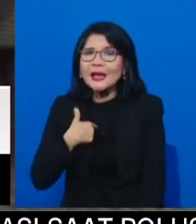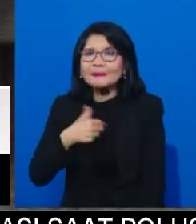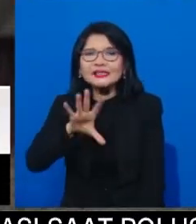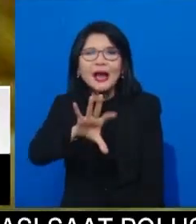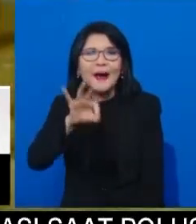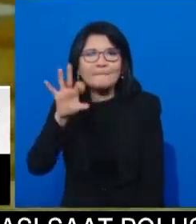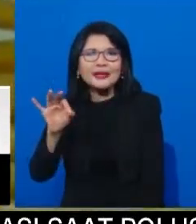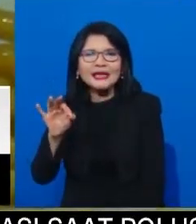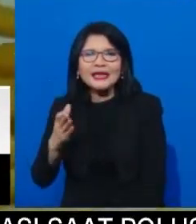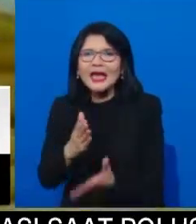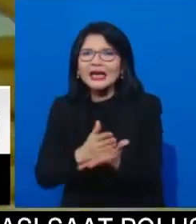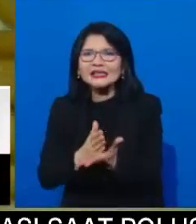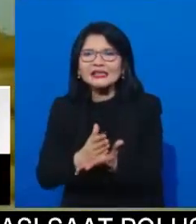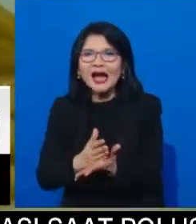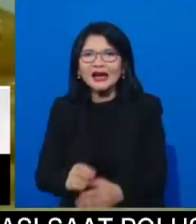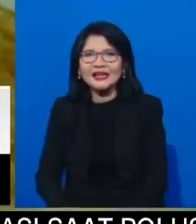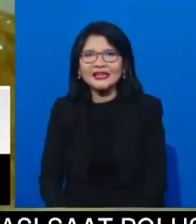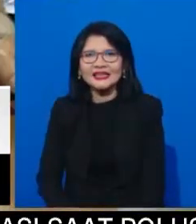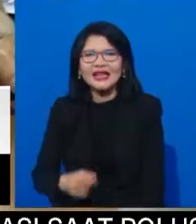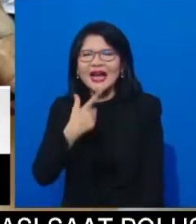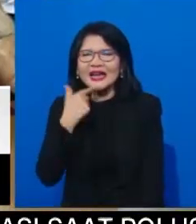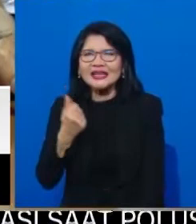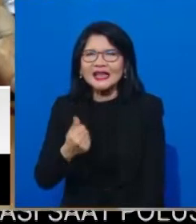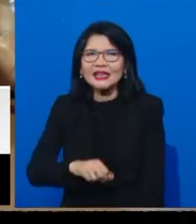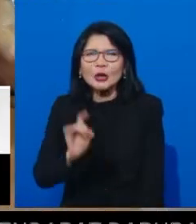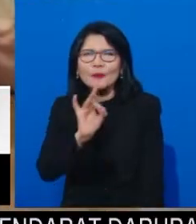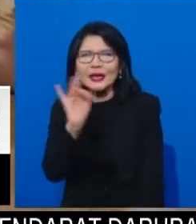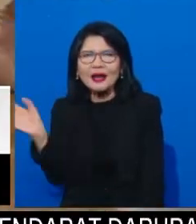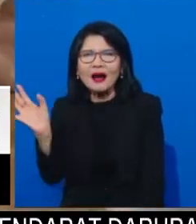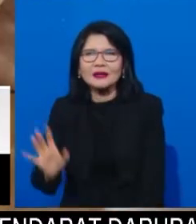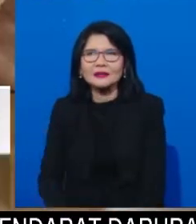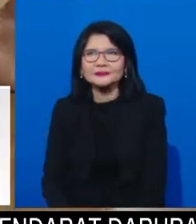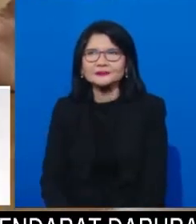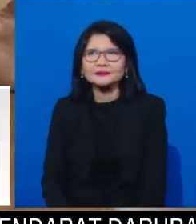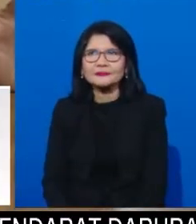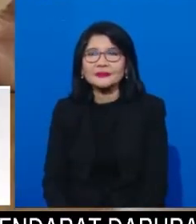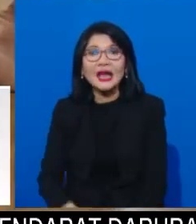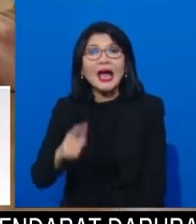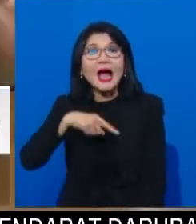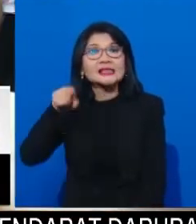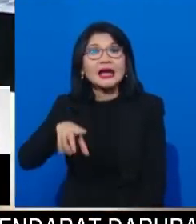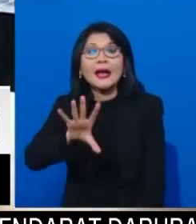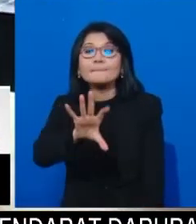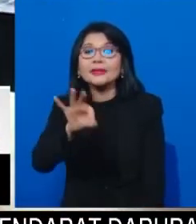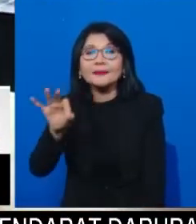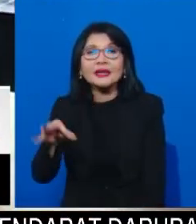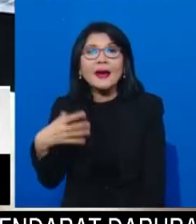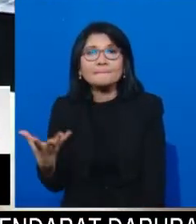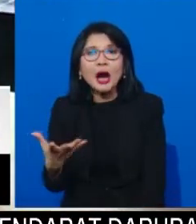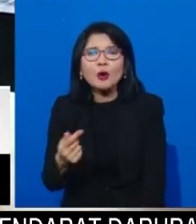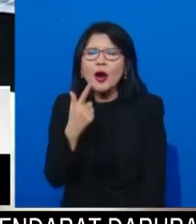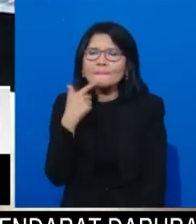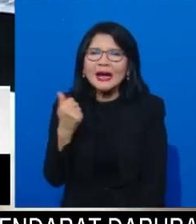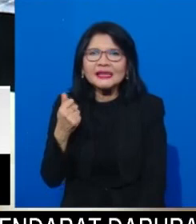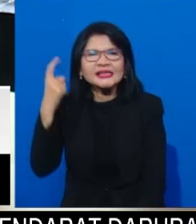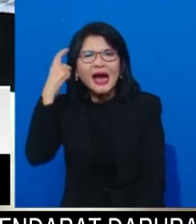Yamin sedang yang rasanya memiliki keunikan tersendiri. Nah, sekarang Anda tinggal memilih nih, kira-kira mau Yamin manis, Yamin sedang,